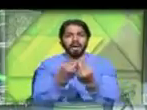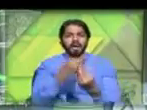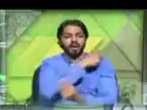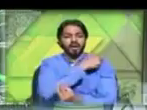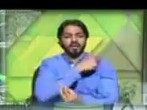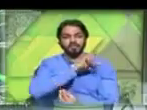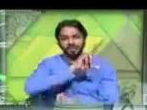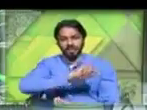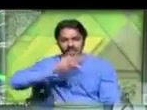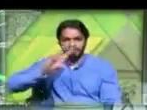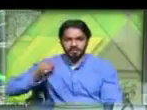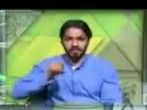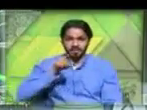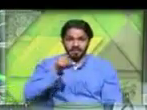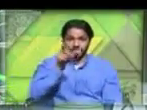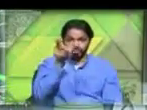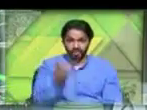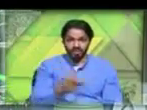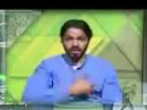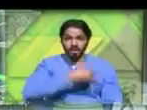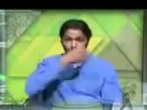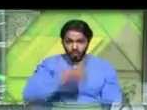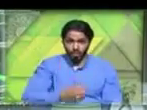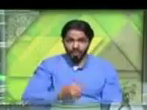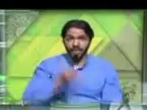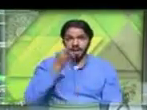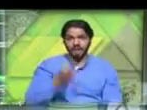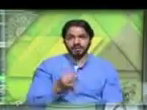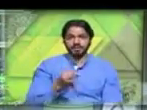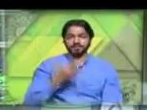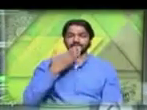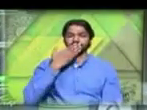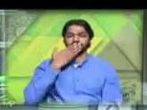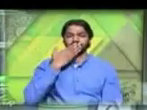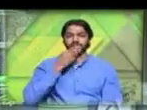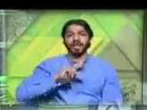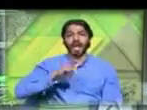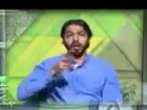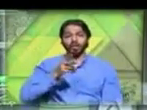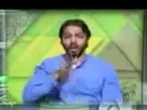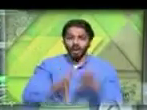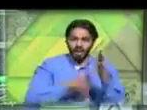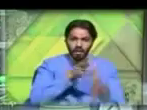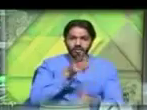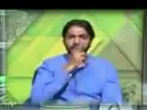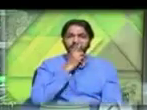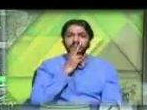المؤمن لا ينبغي على الإطلاق أن يكون كالهمل الرعاع